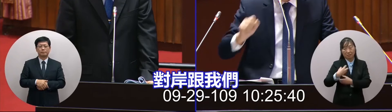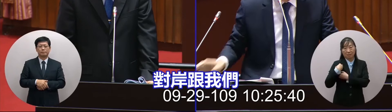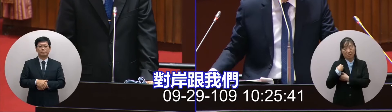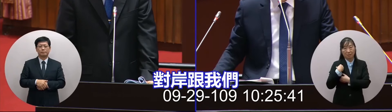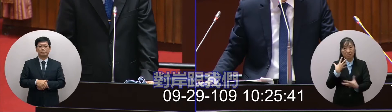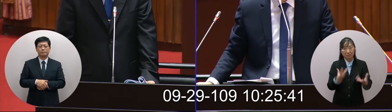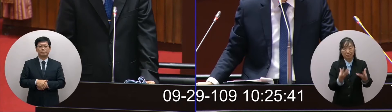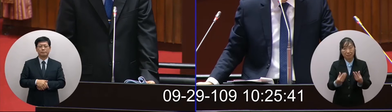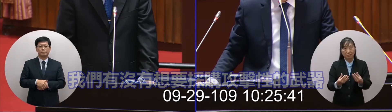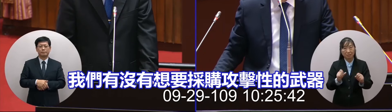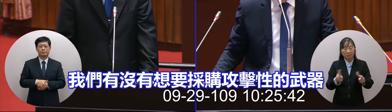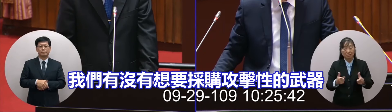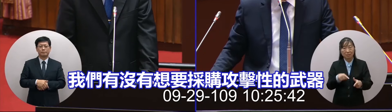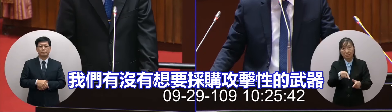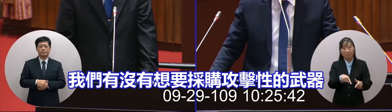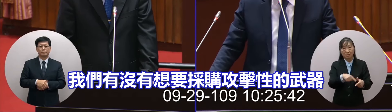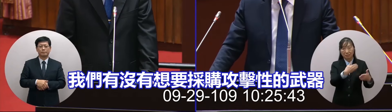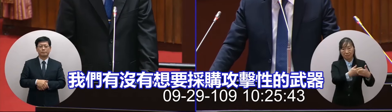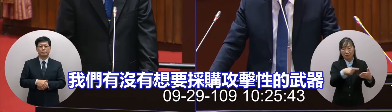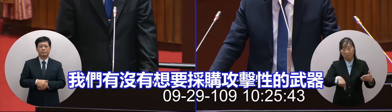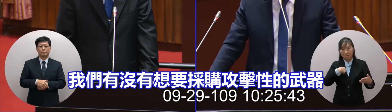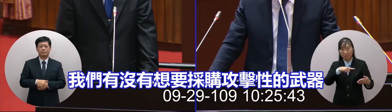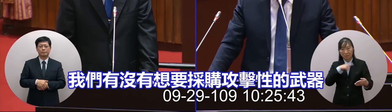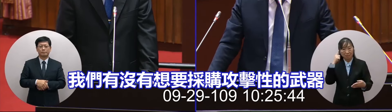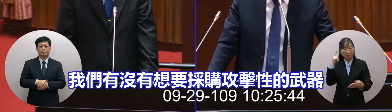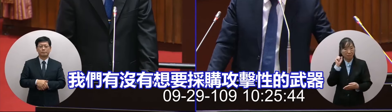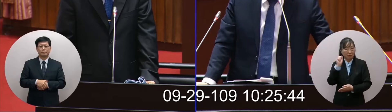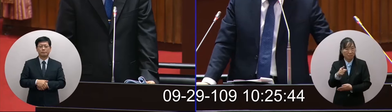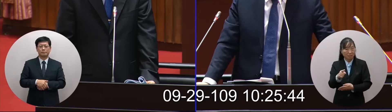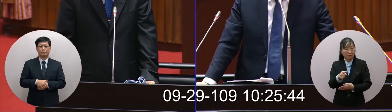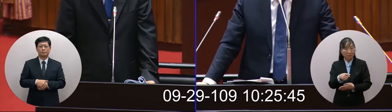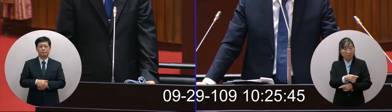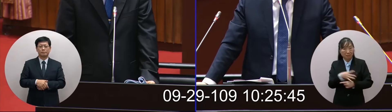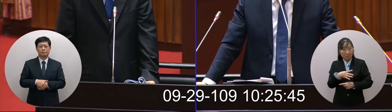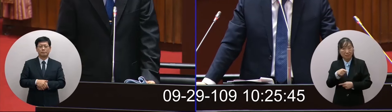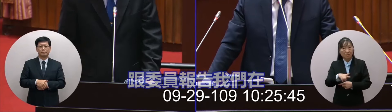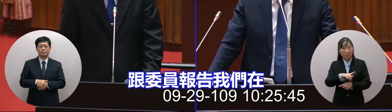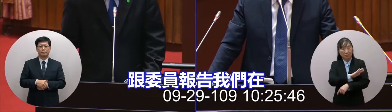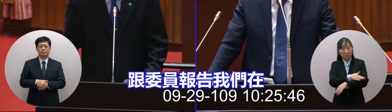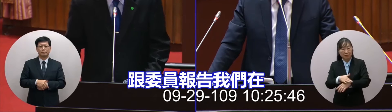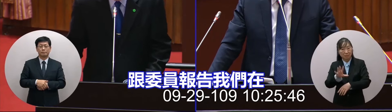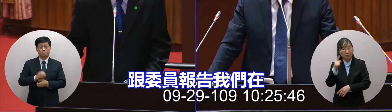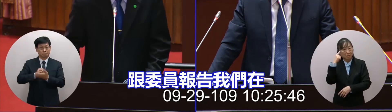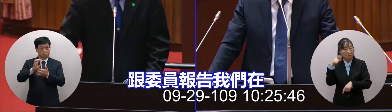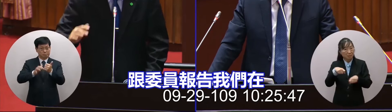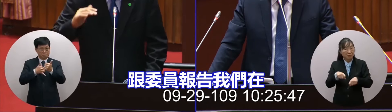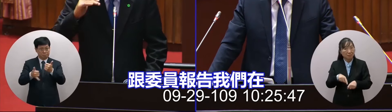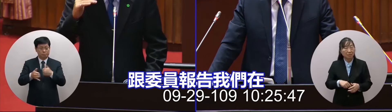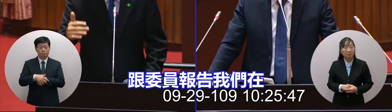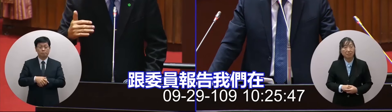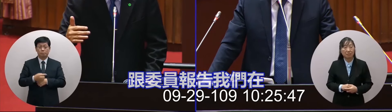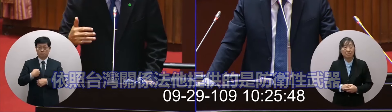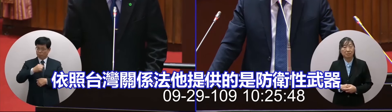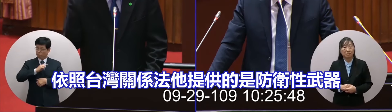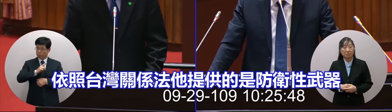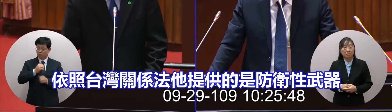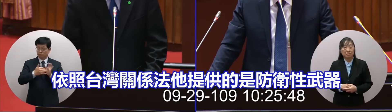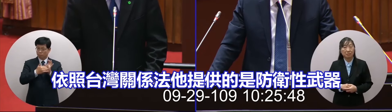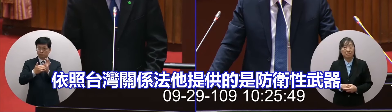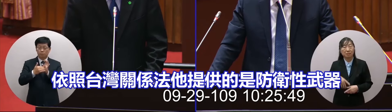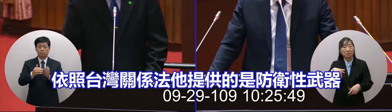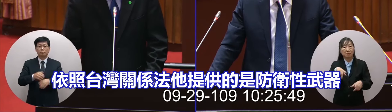对岸跟我们有没有想要采购攻击性的武器？ 跟委员报告，我们在我们的防